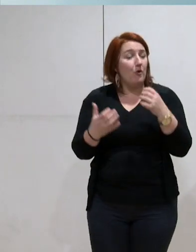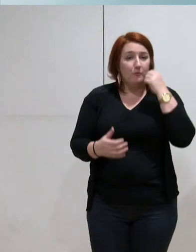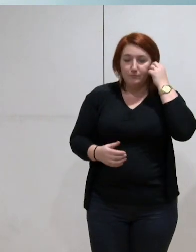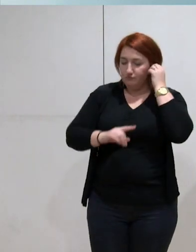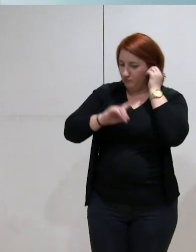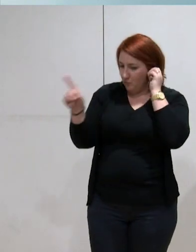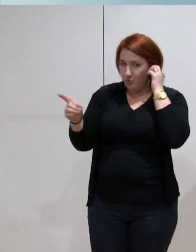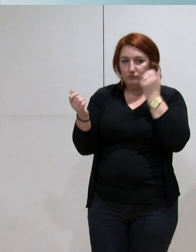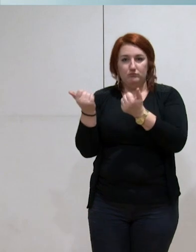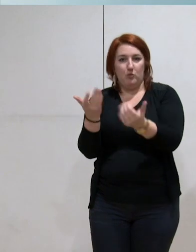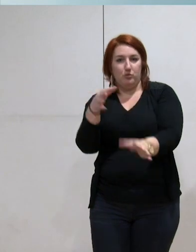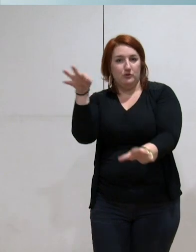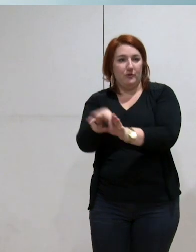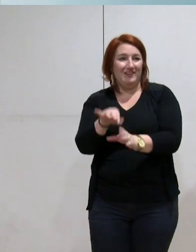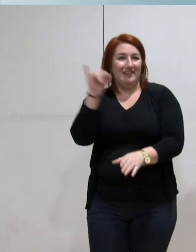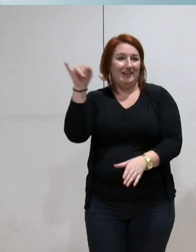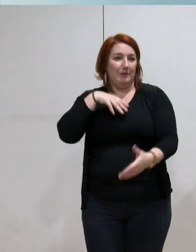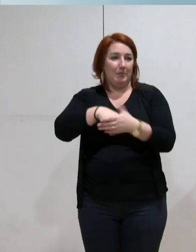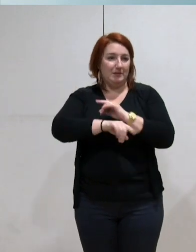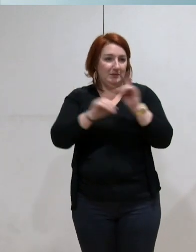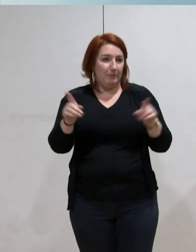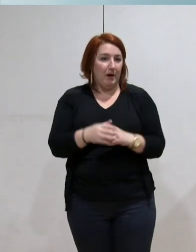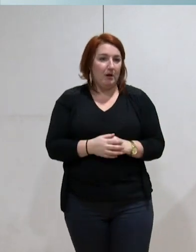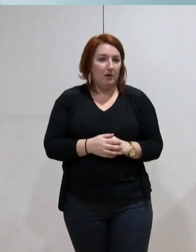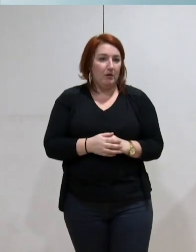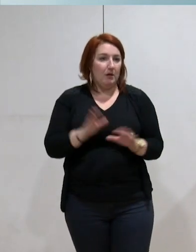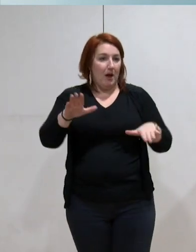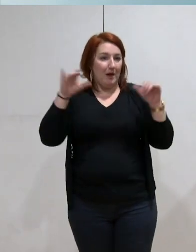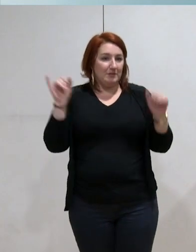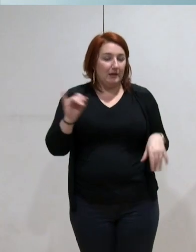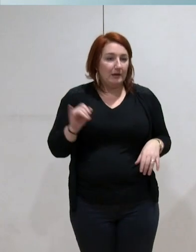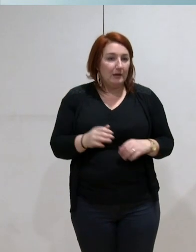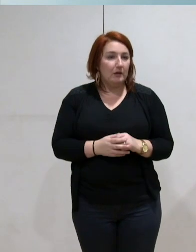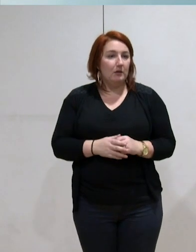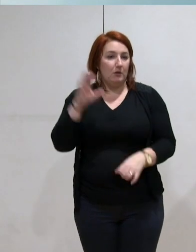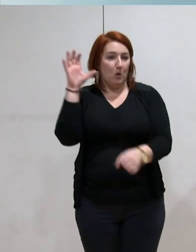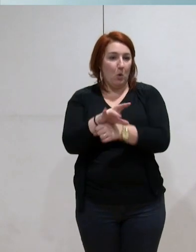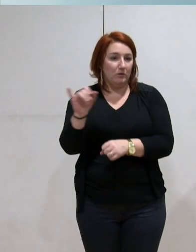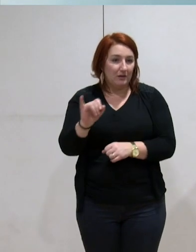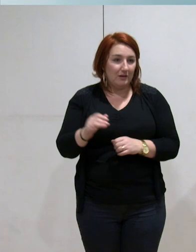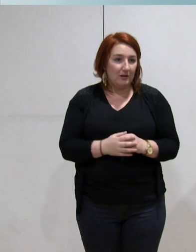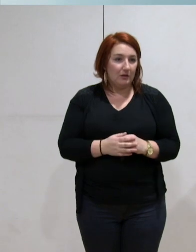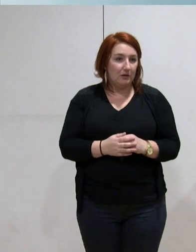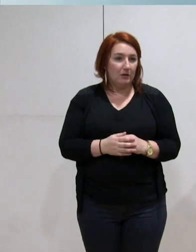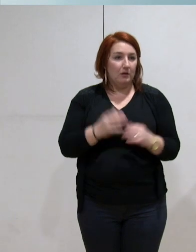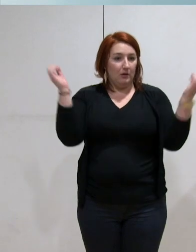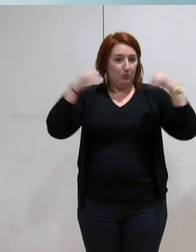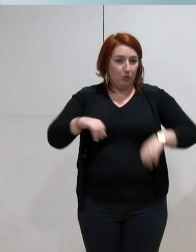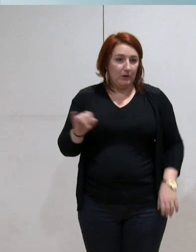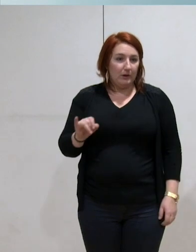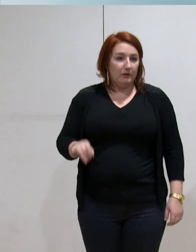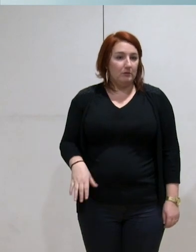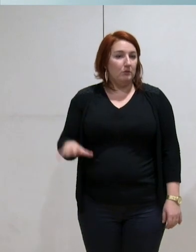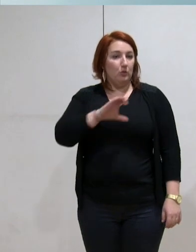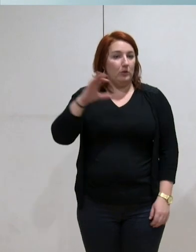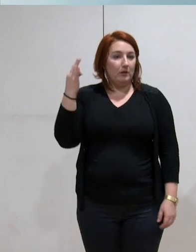non je la mets donc au voix qui ne prend pas part au vote qui s'abstient qui vote contre qui vote pour